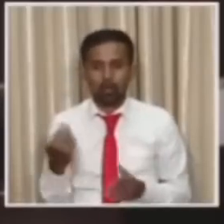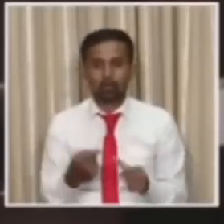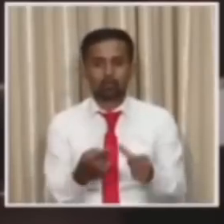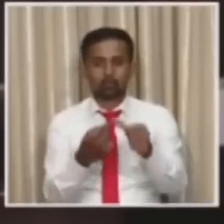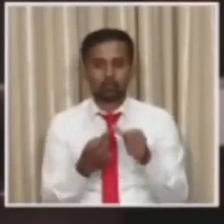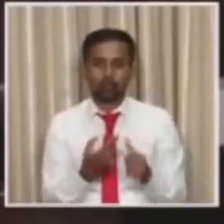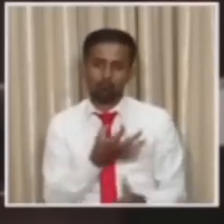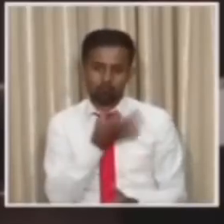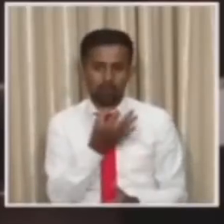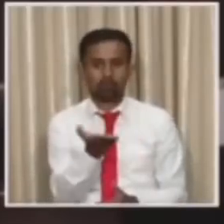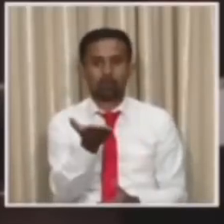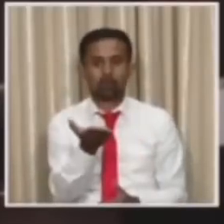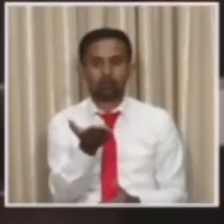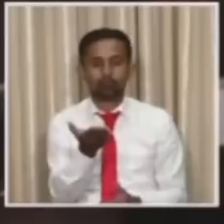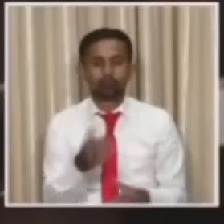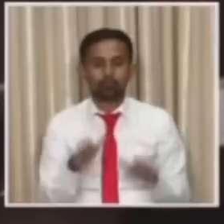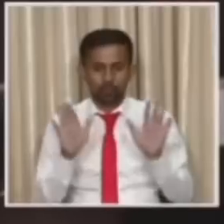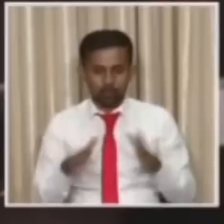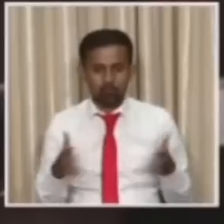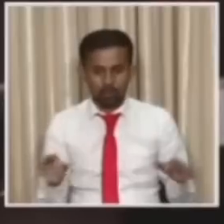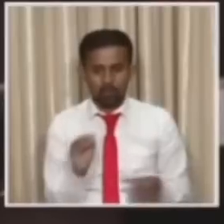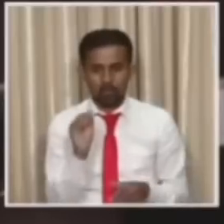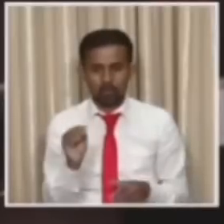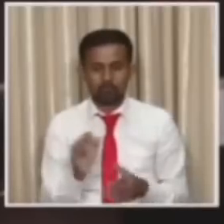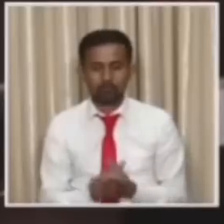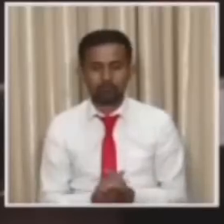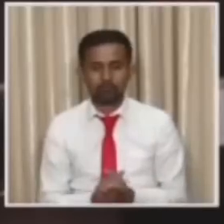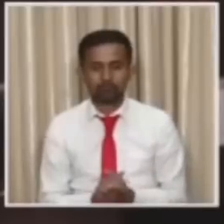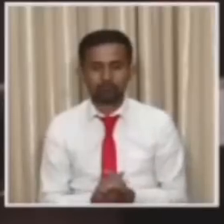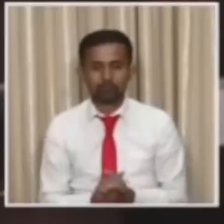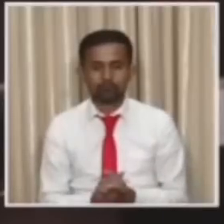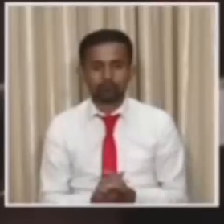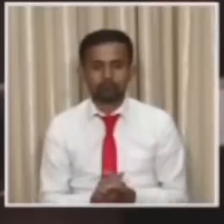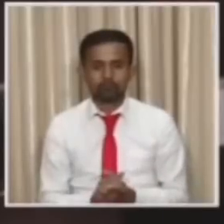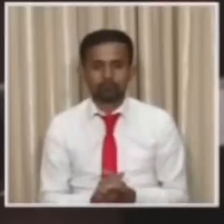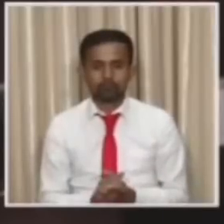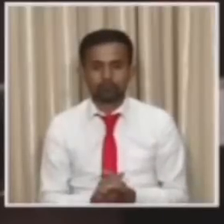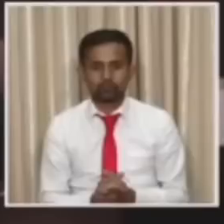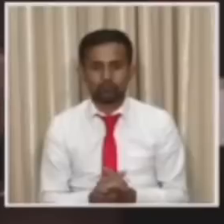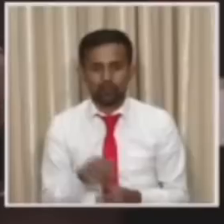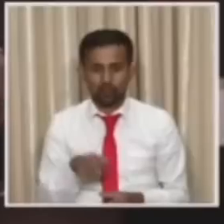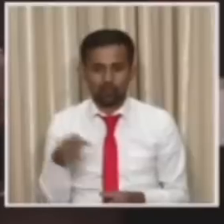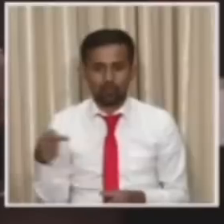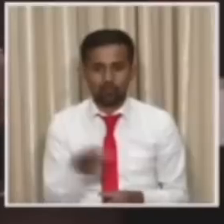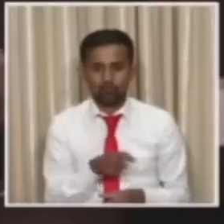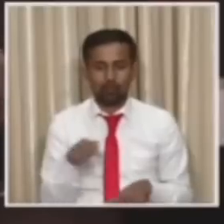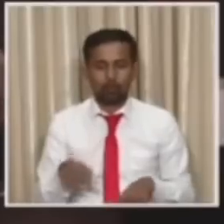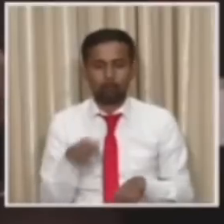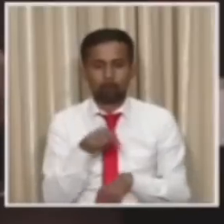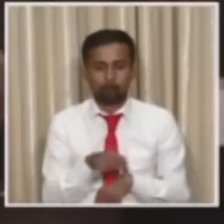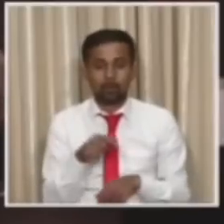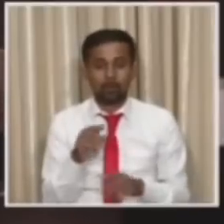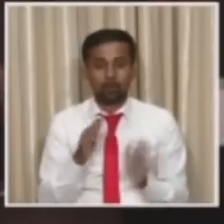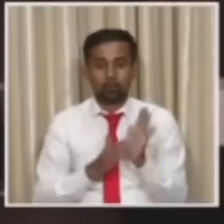දෙන එක මහා විහිළුවක්. ඒ වගේම තමයි අවසන් කරනවා මේ වෙනකොට ඉන්ද්‍රිය පුදිදාහ ඉඳ ඌඩහංගලේ අඩක්වතකර සට්ටම් කඩන්ද හාලතලේ ඉඳ නාට්ලේ